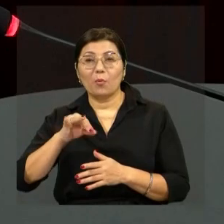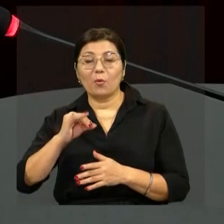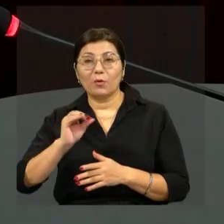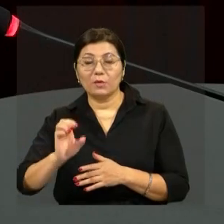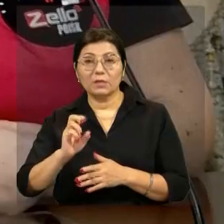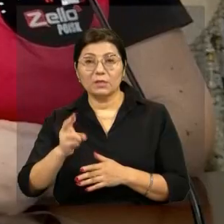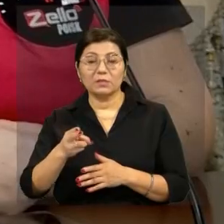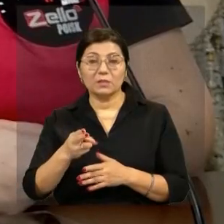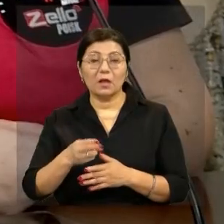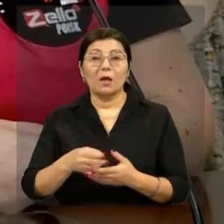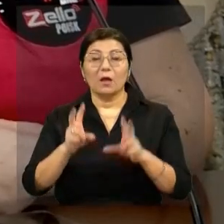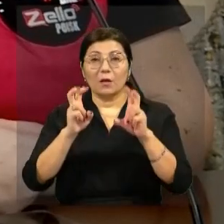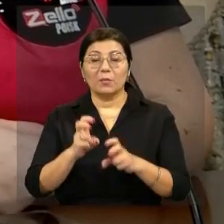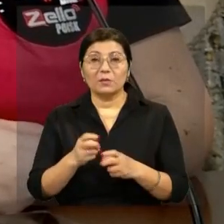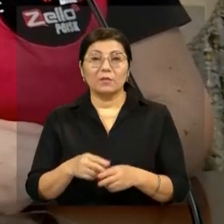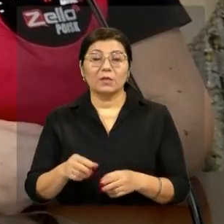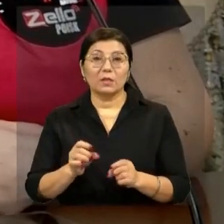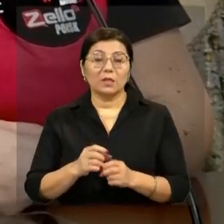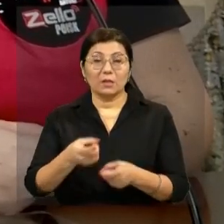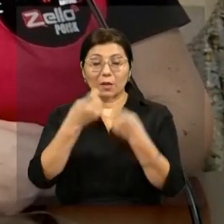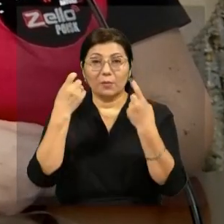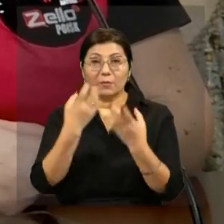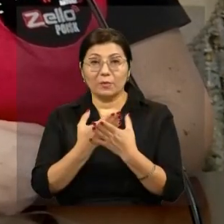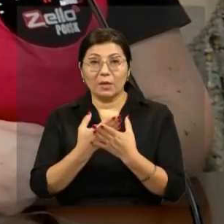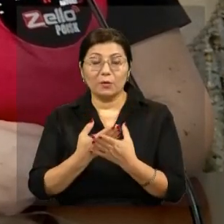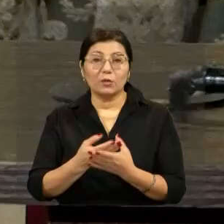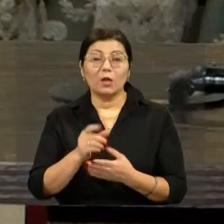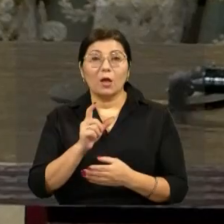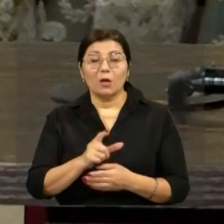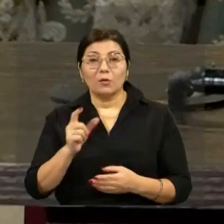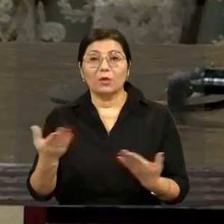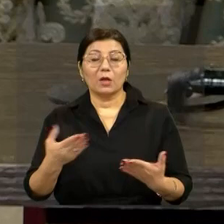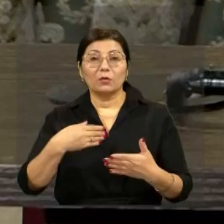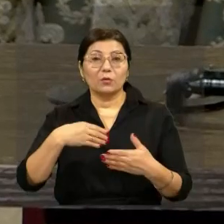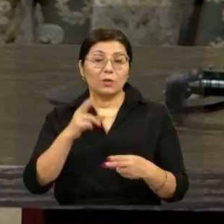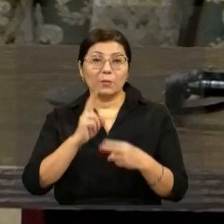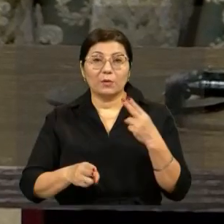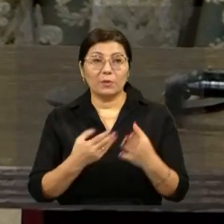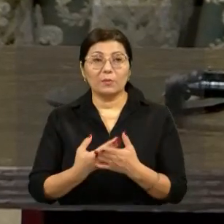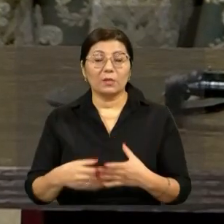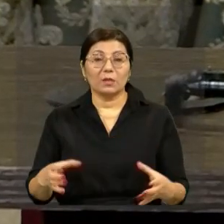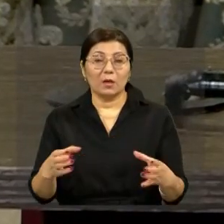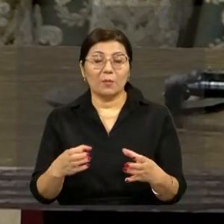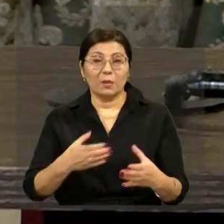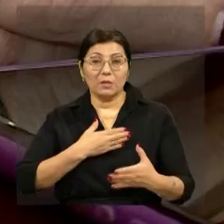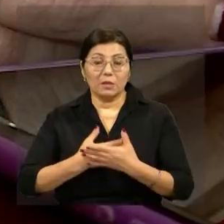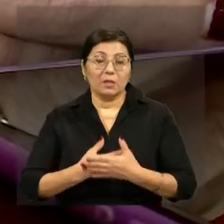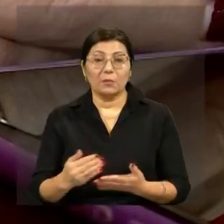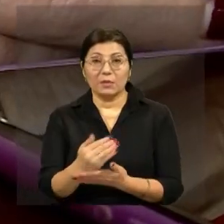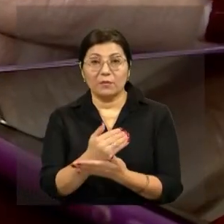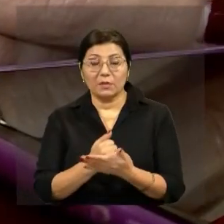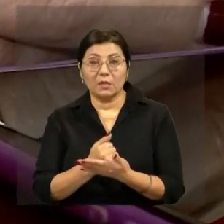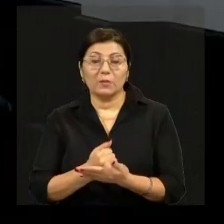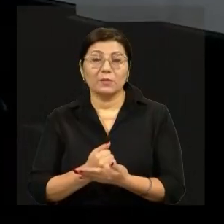поиске ахтубинцев, которые потерялись. После публикации собирается группа поисковиков-волонтеров. С начала года команда нашла более 150